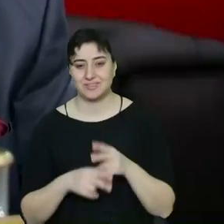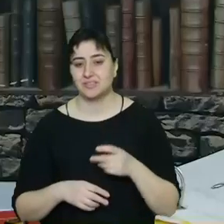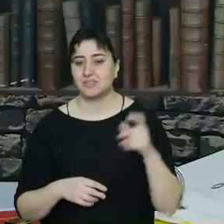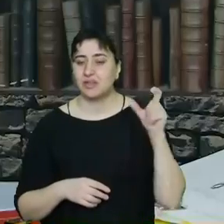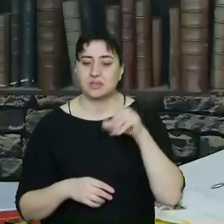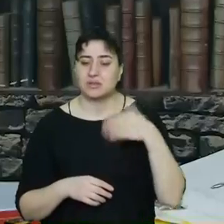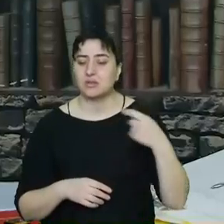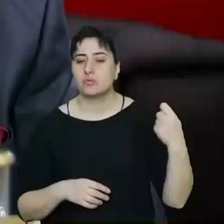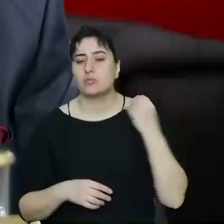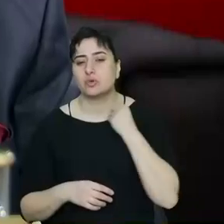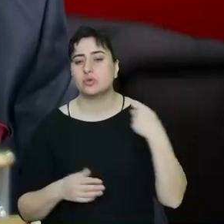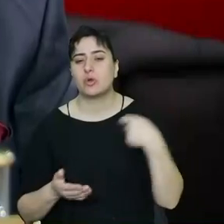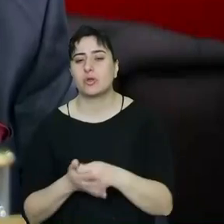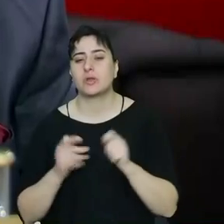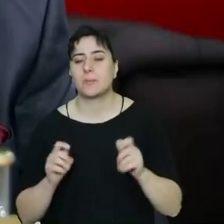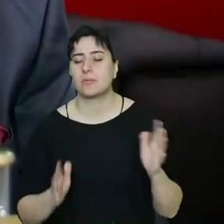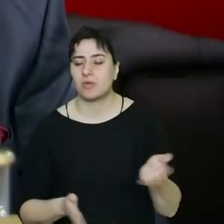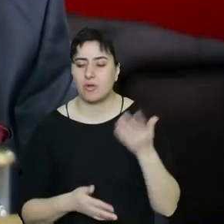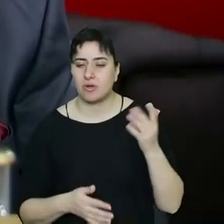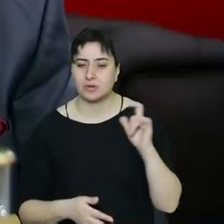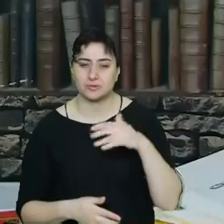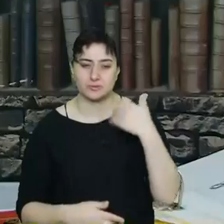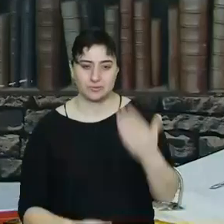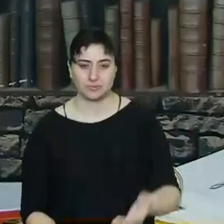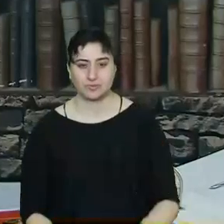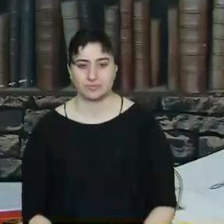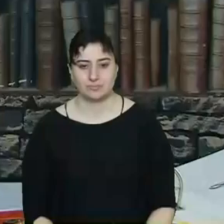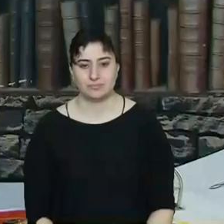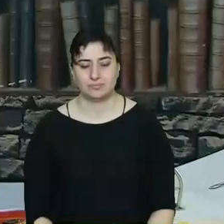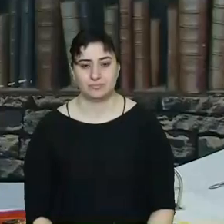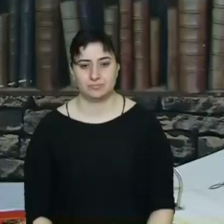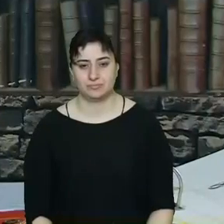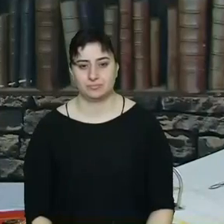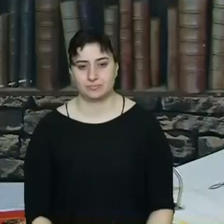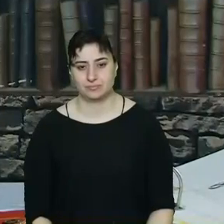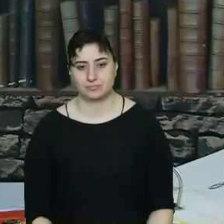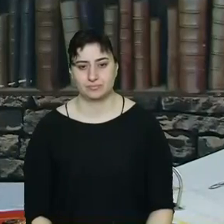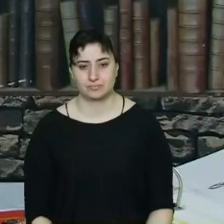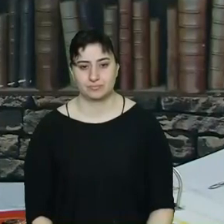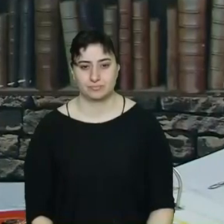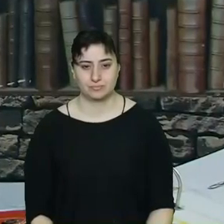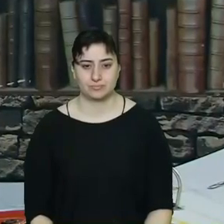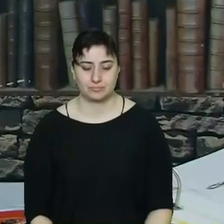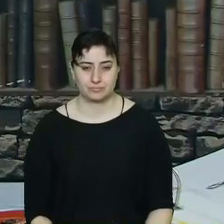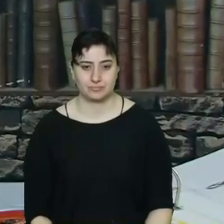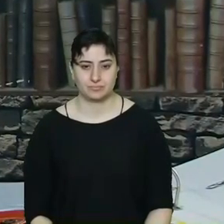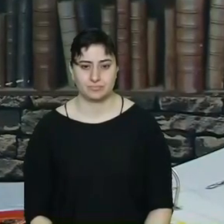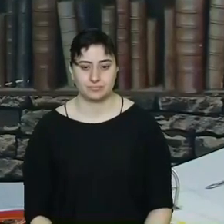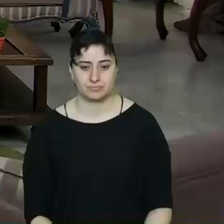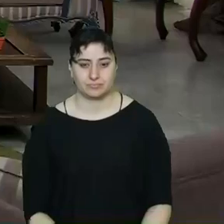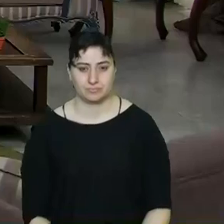Aylar sürer bu borcun tekrar gündeme gelmesi. Aylar, aylar. Tasvip etmediğini ima ederek başını iki yana sallıyor huzursuz.